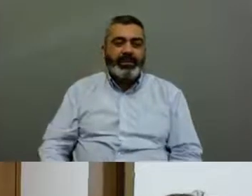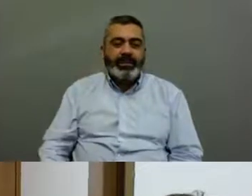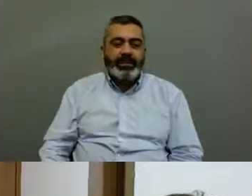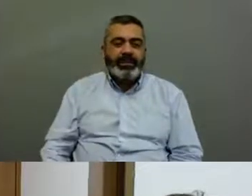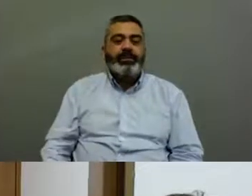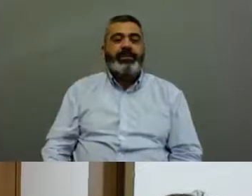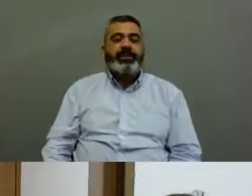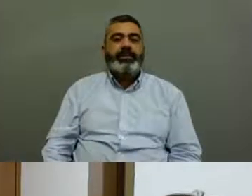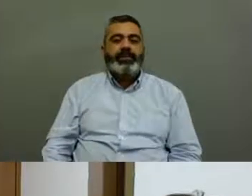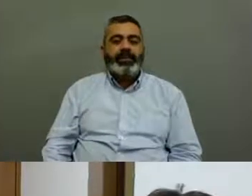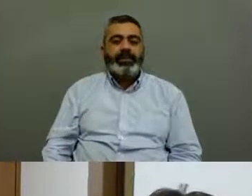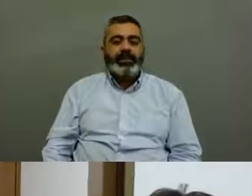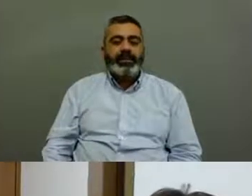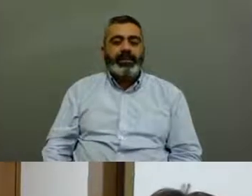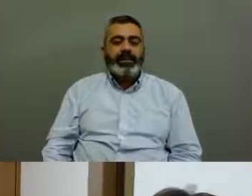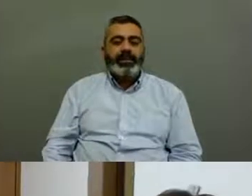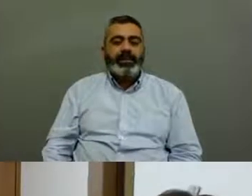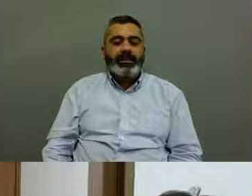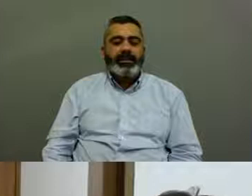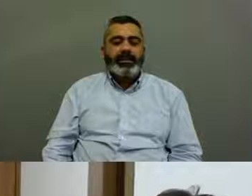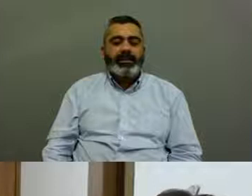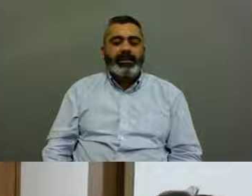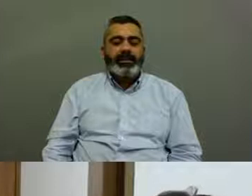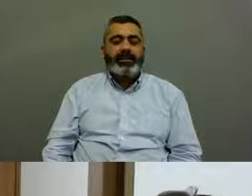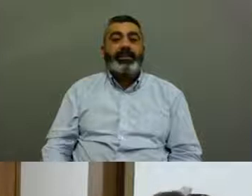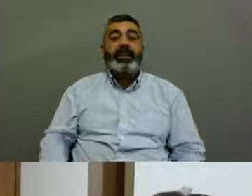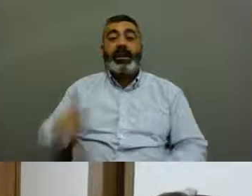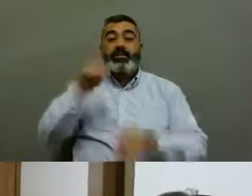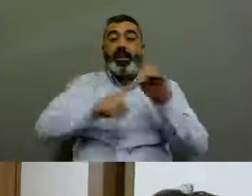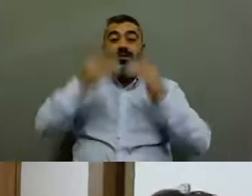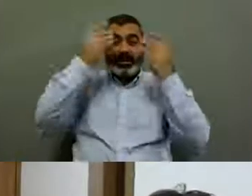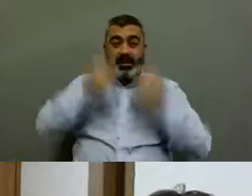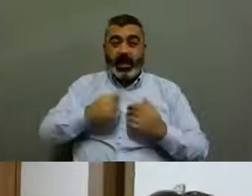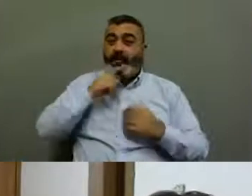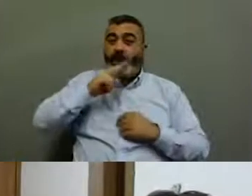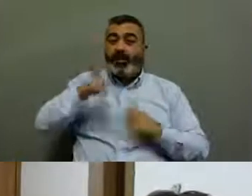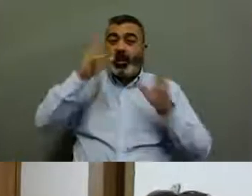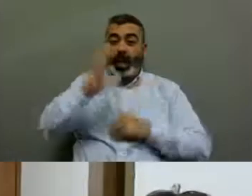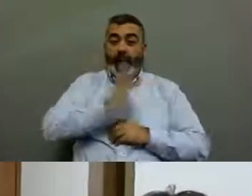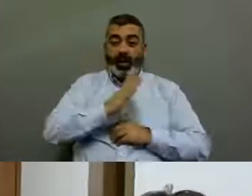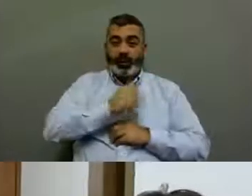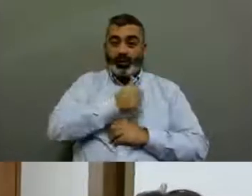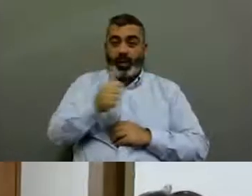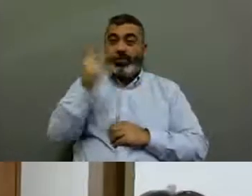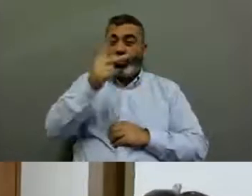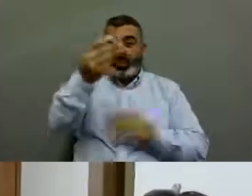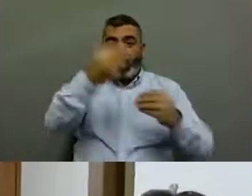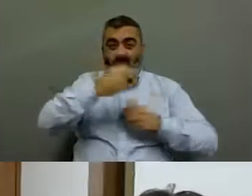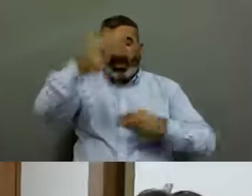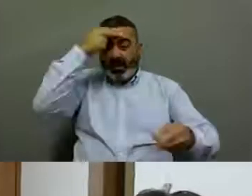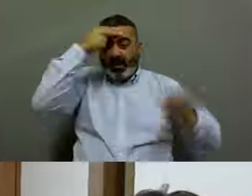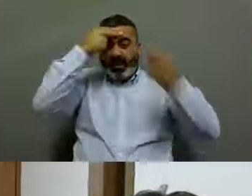προσωπικό κοινωνικό, δεν είναι μόνο ατομικό, γιατί κατασκευάζεται και